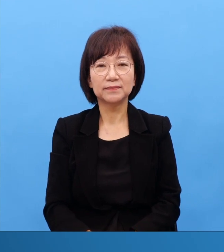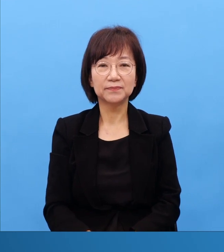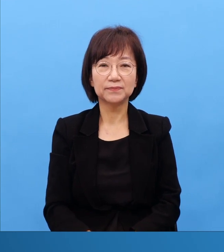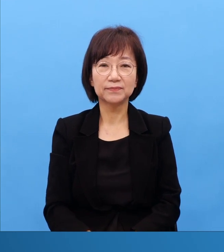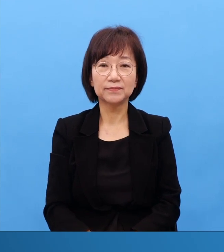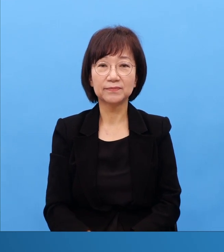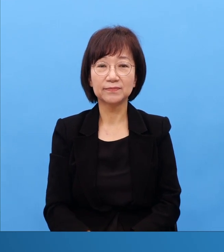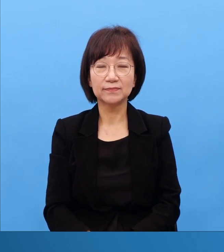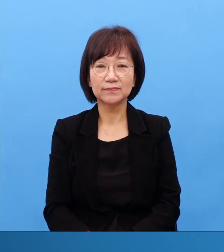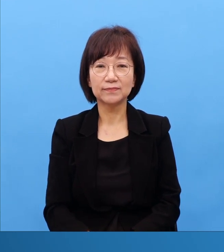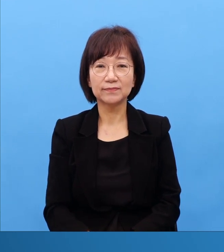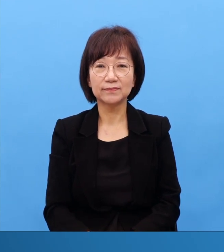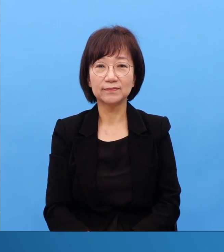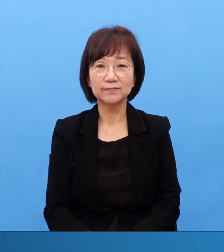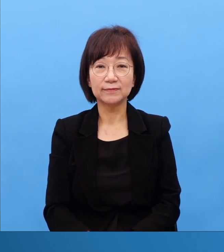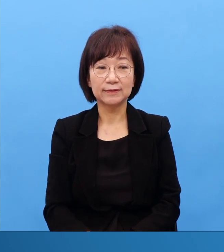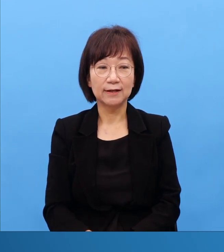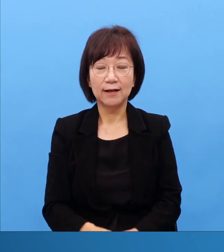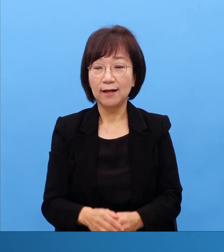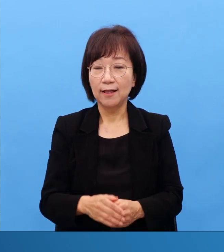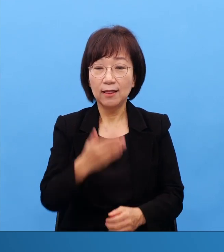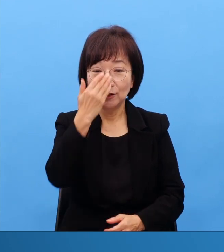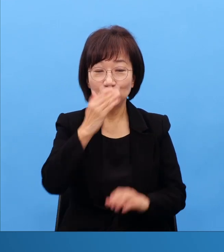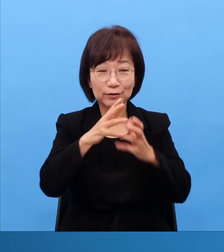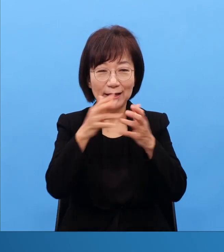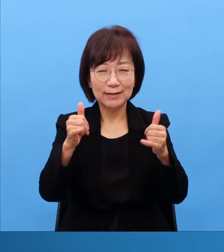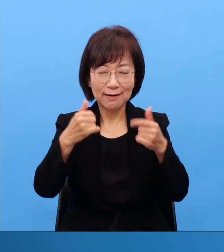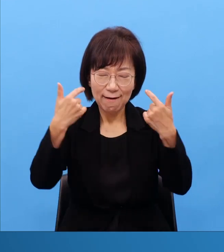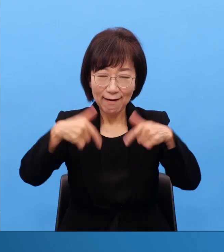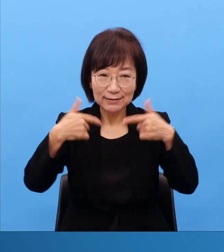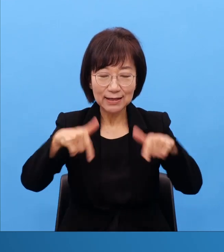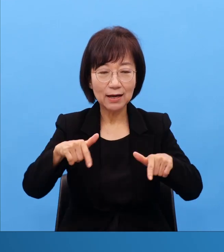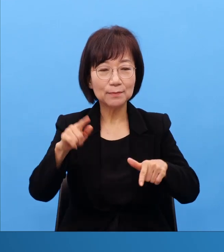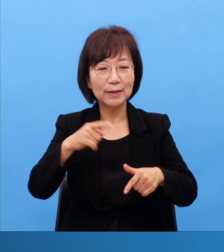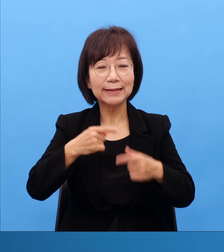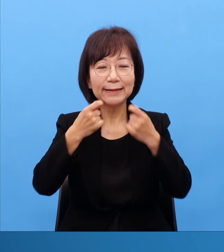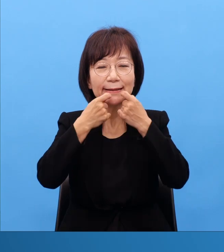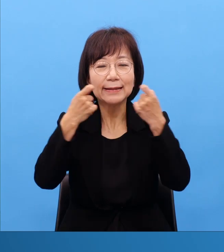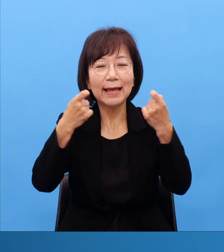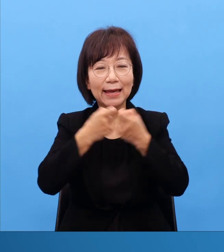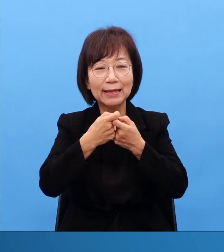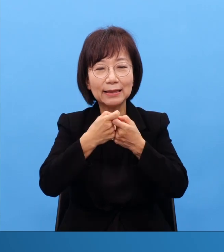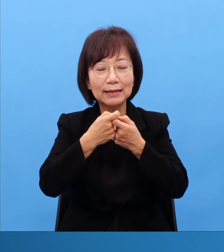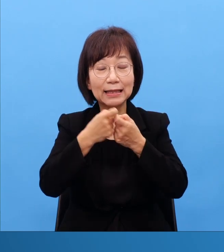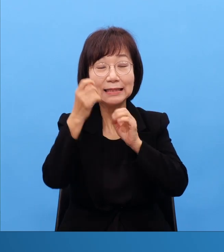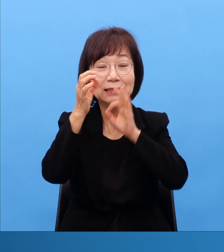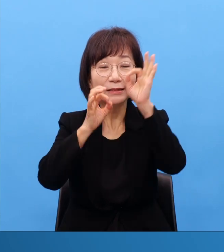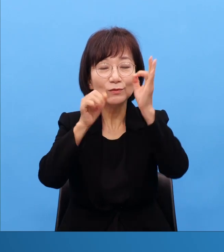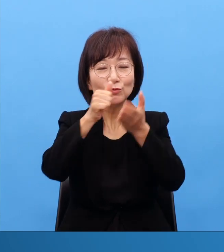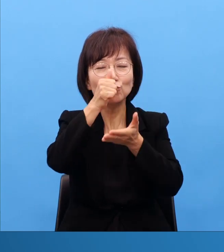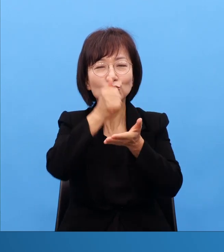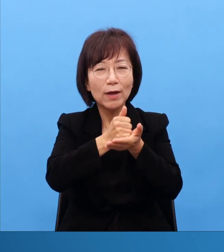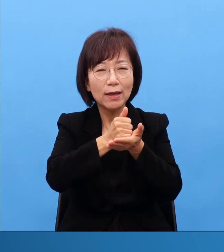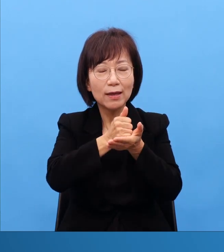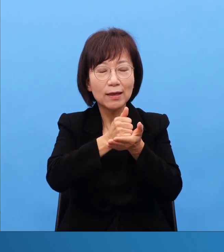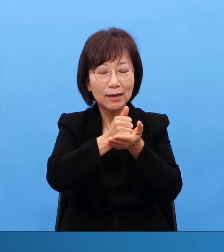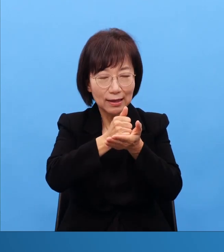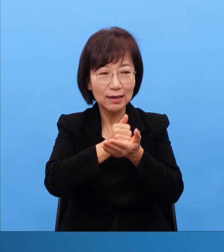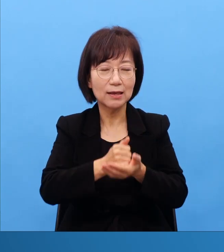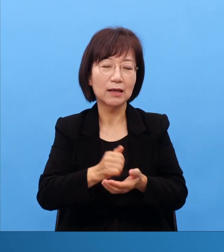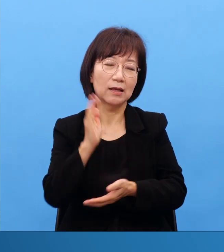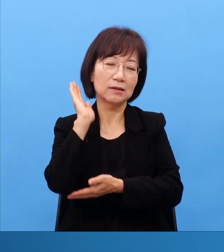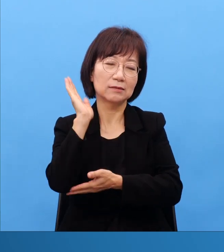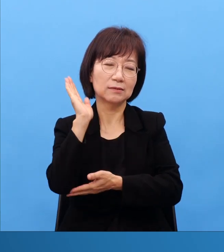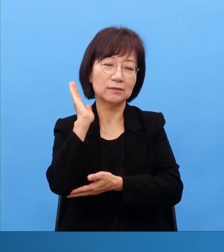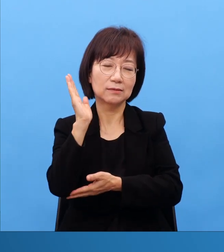sin is. 그리고 이 사람도 늘 자범죄 얘기, 자범죄를 다 지키면 구원받는다. So they only speak about the subsequent consequential sins that unfold